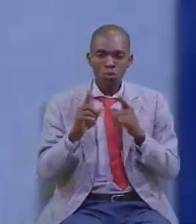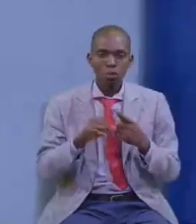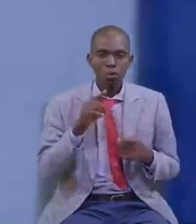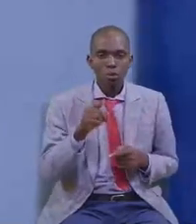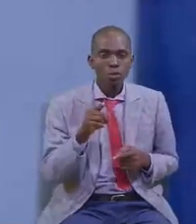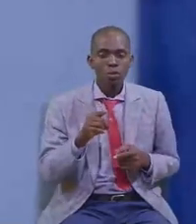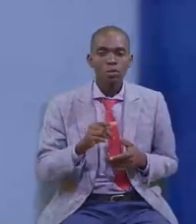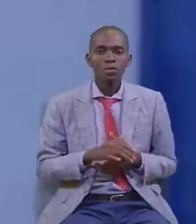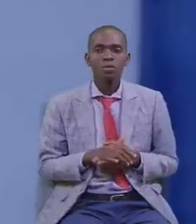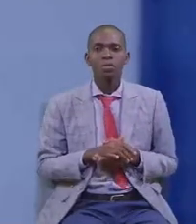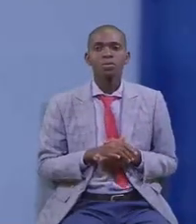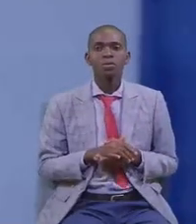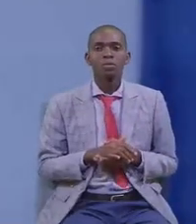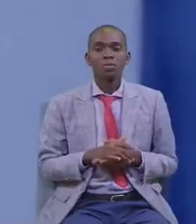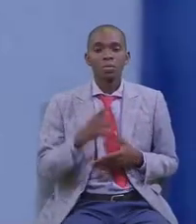tu dis non.